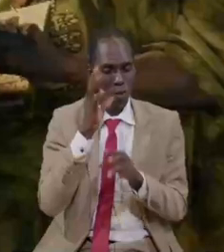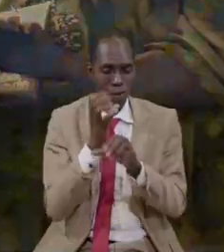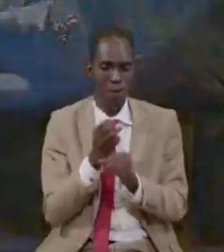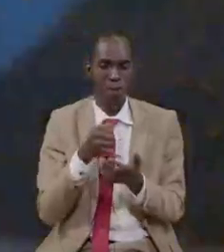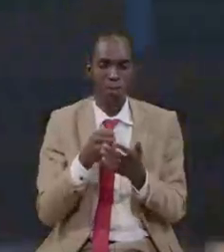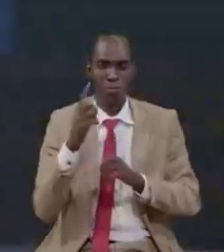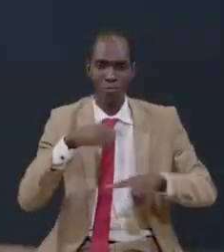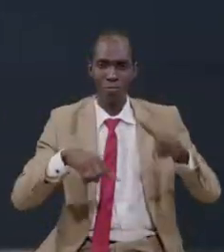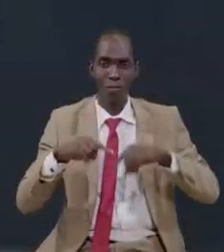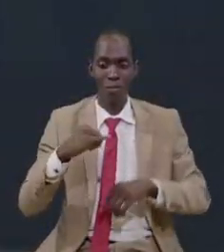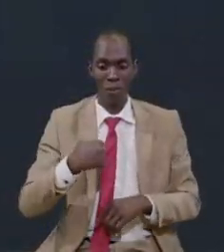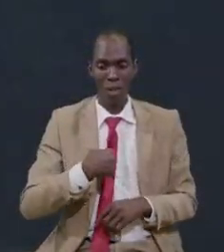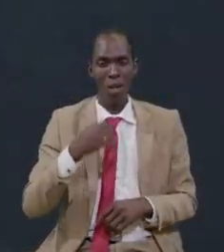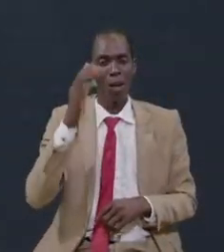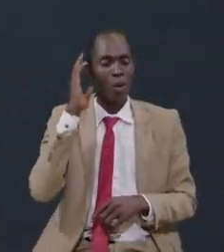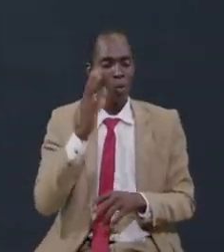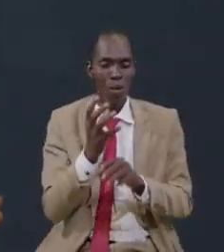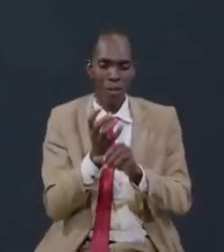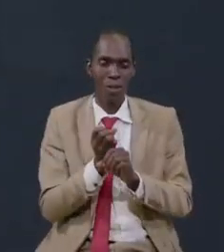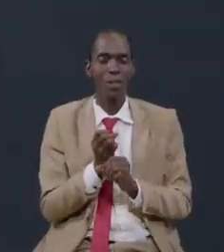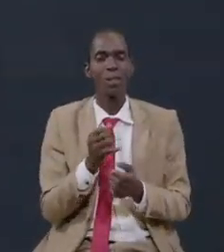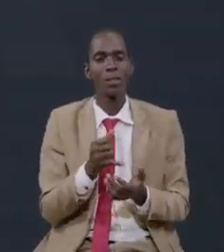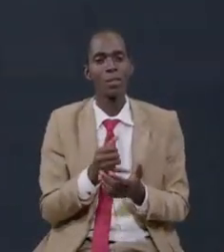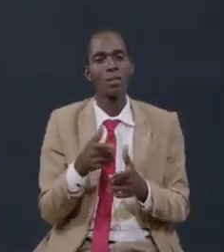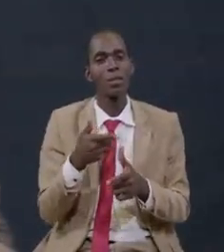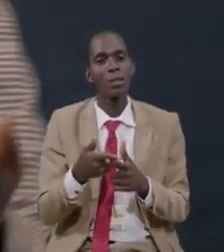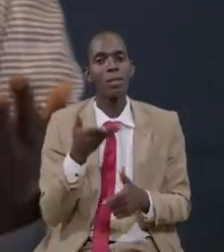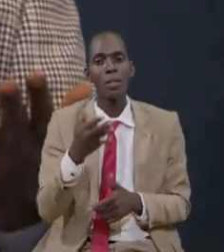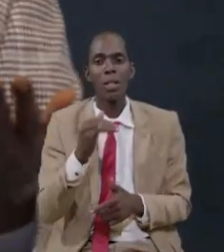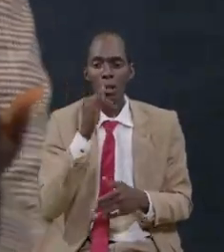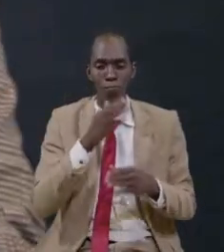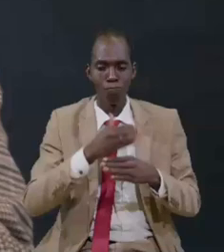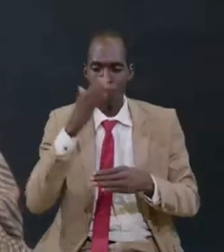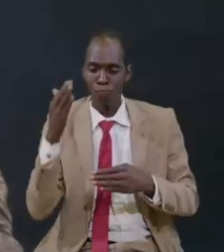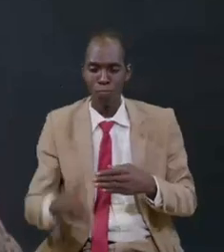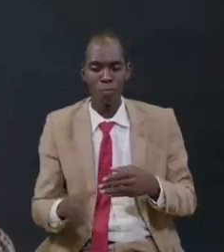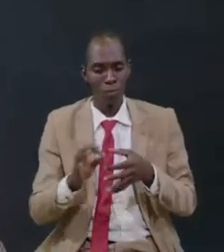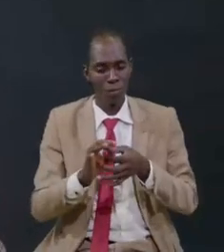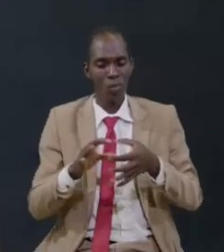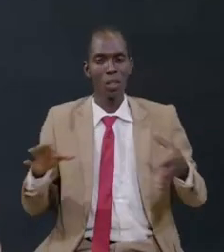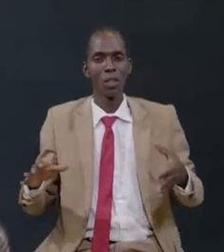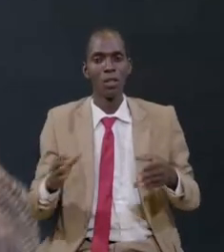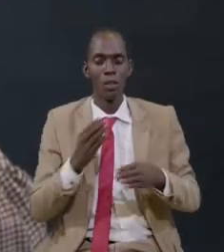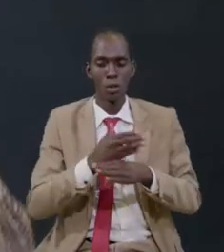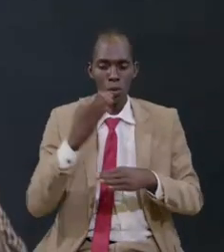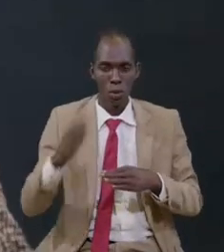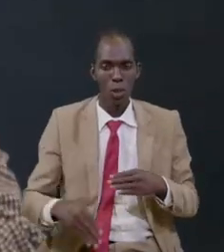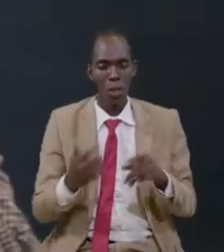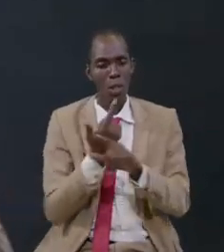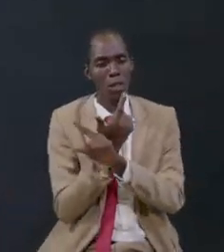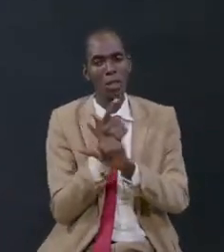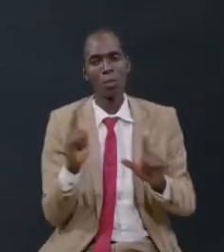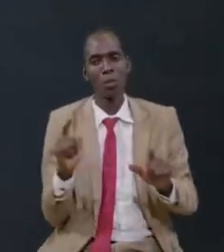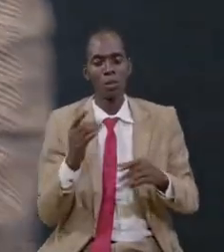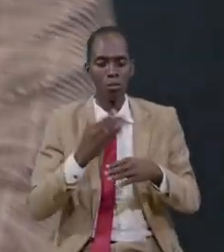l'avoir. Et il y a la libération totale. Il y a la libération totale. Il y a